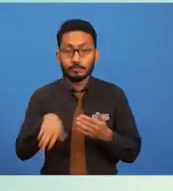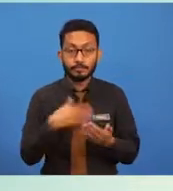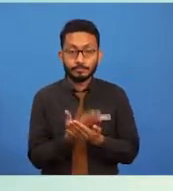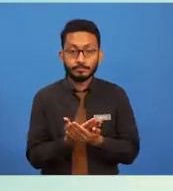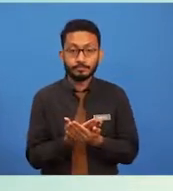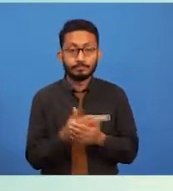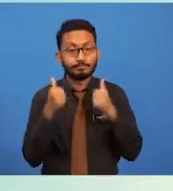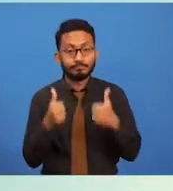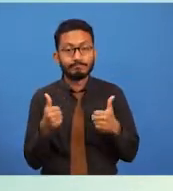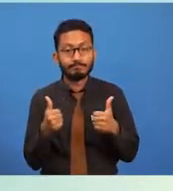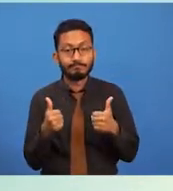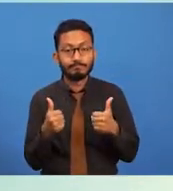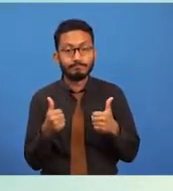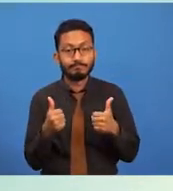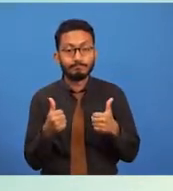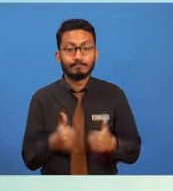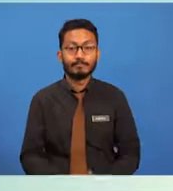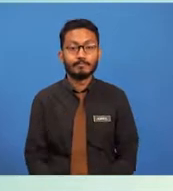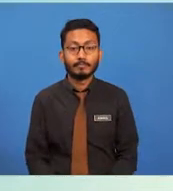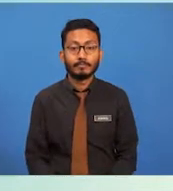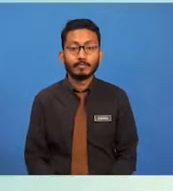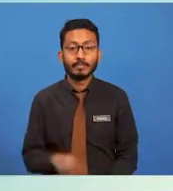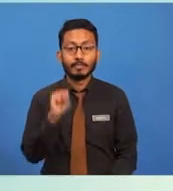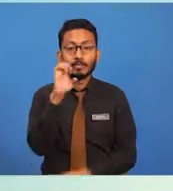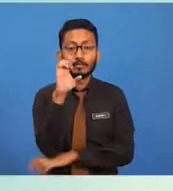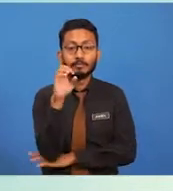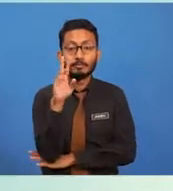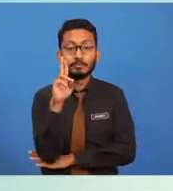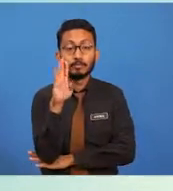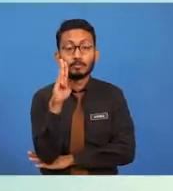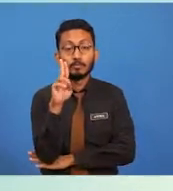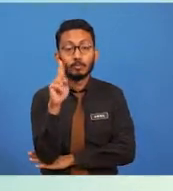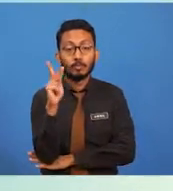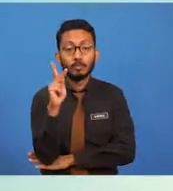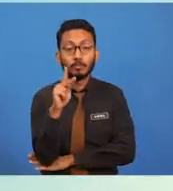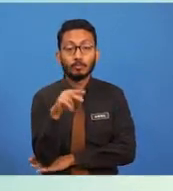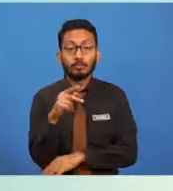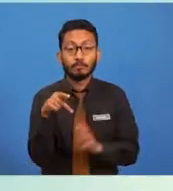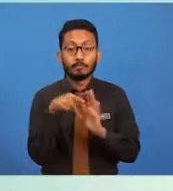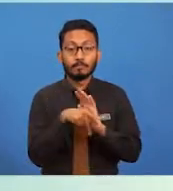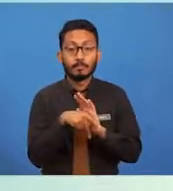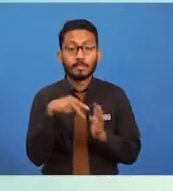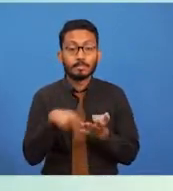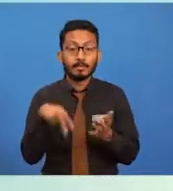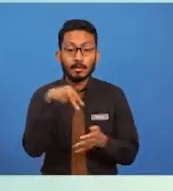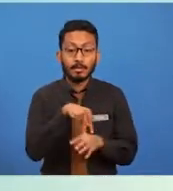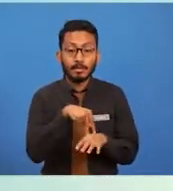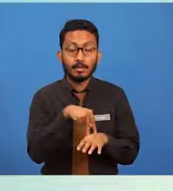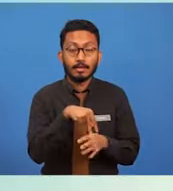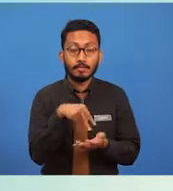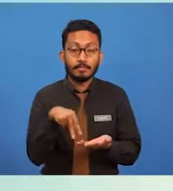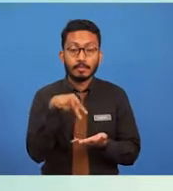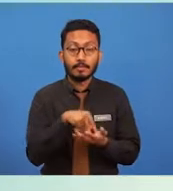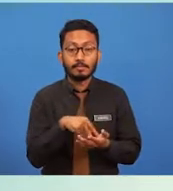Betul! Serbuk penaik iaitu natrium hidrogen karbonat yang bersifat